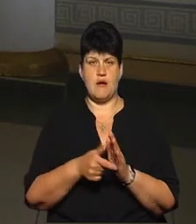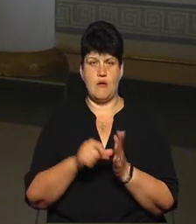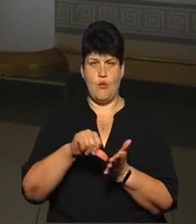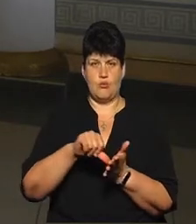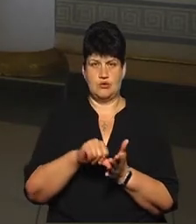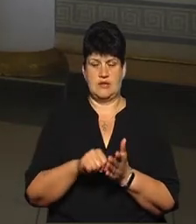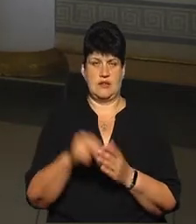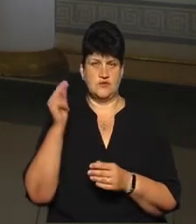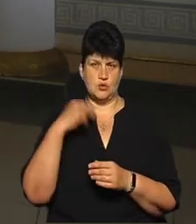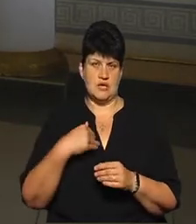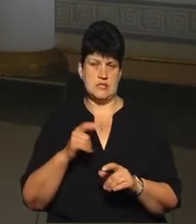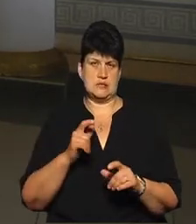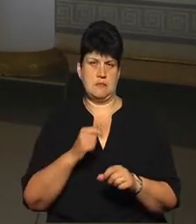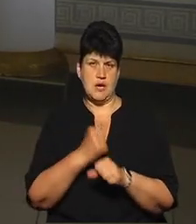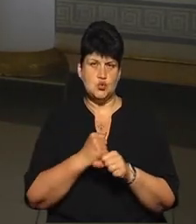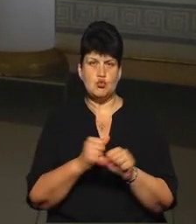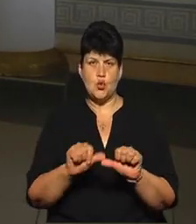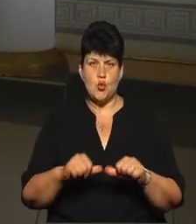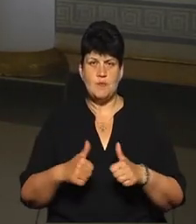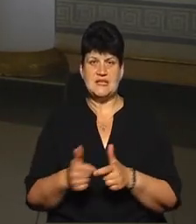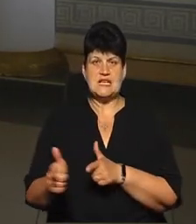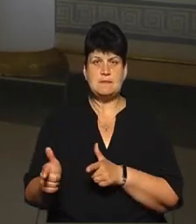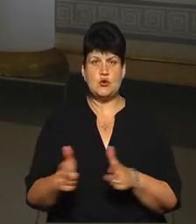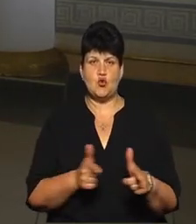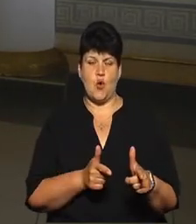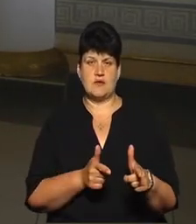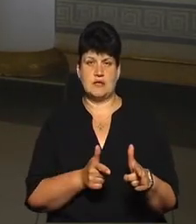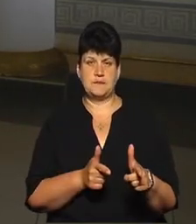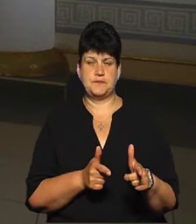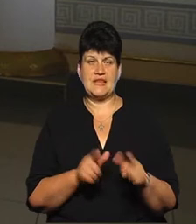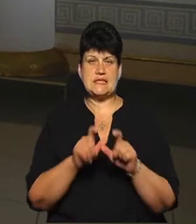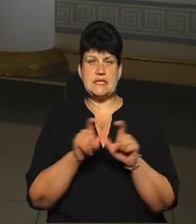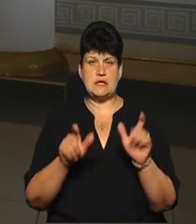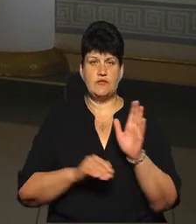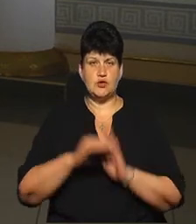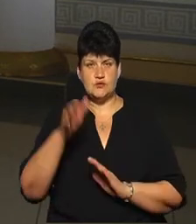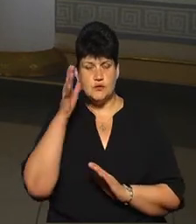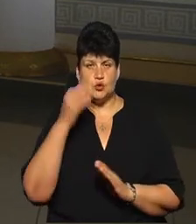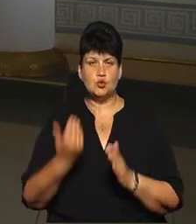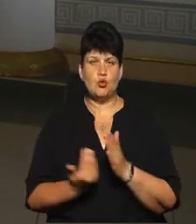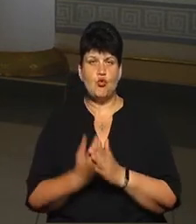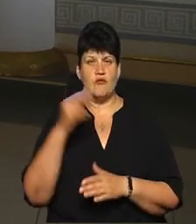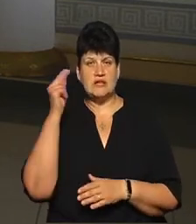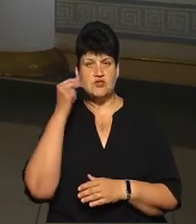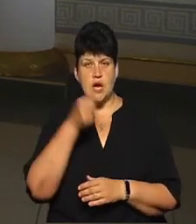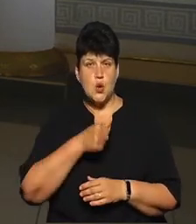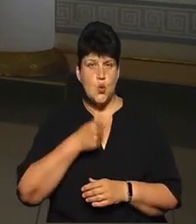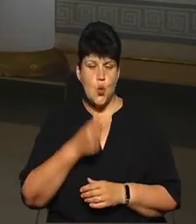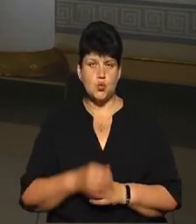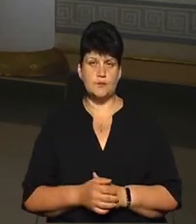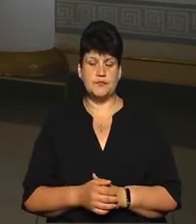університеті активно працює комісія з підготовки закладу вищої освіти до нового навчального року.